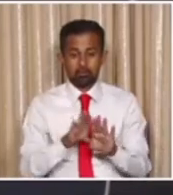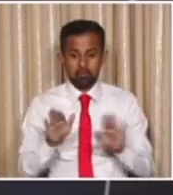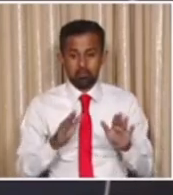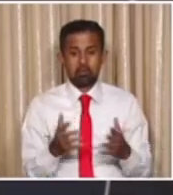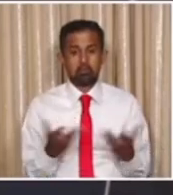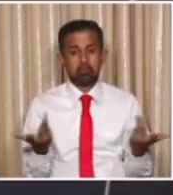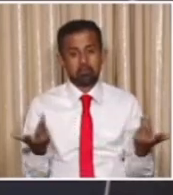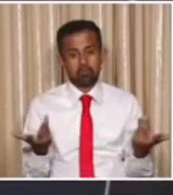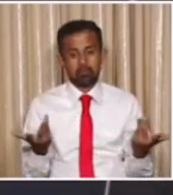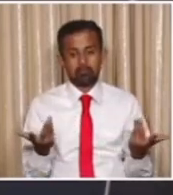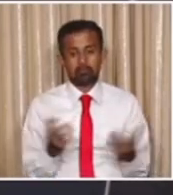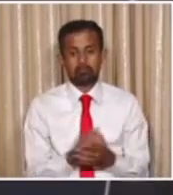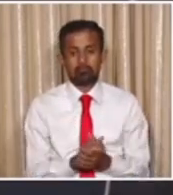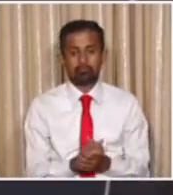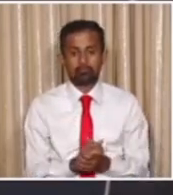කරගන්න.